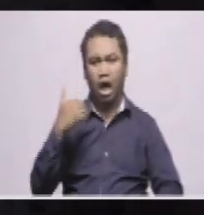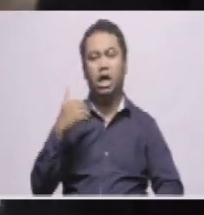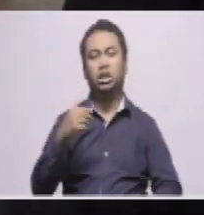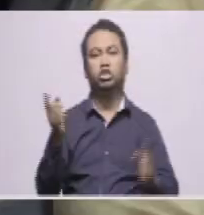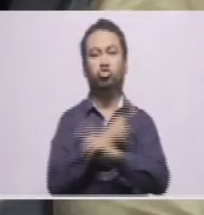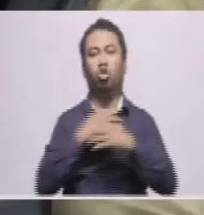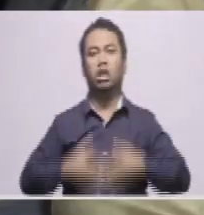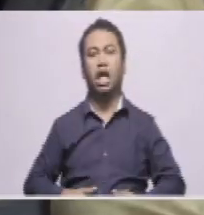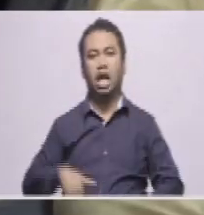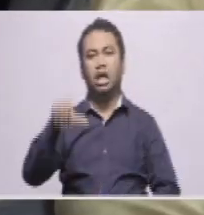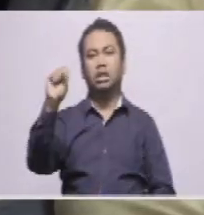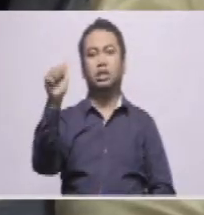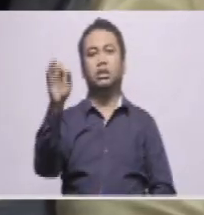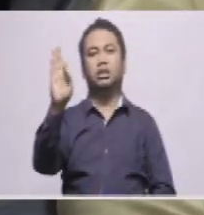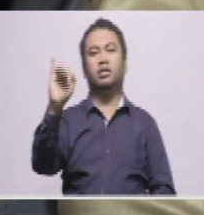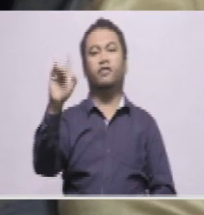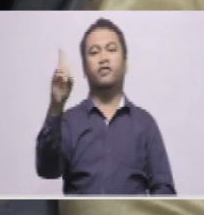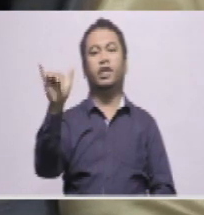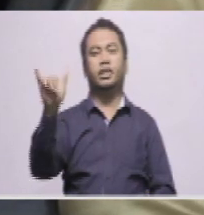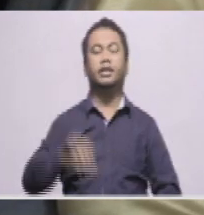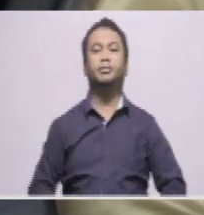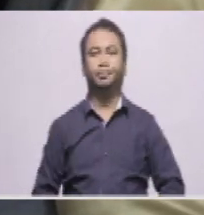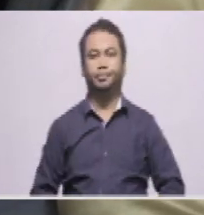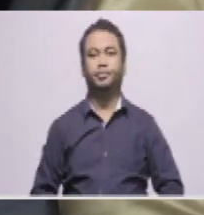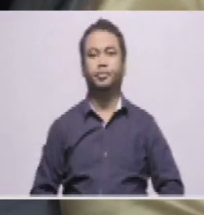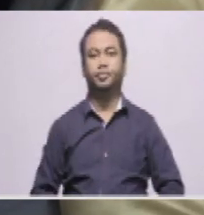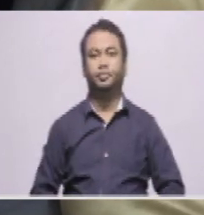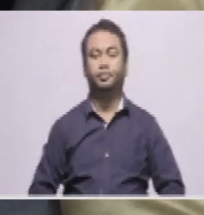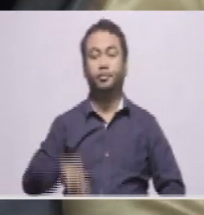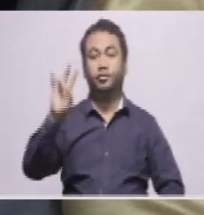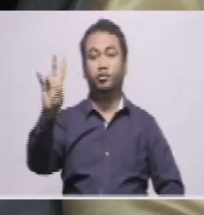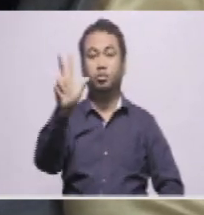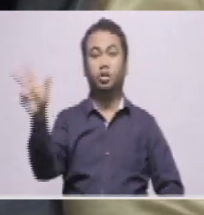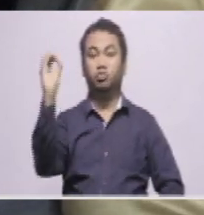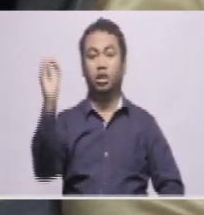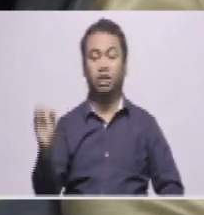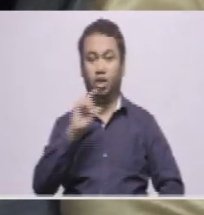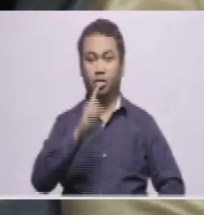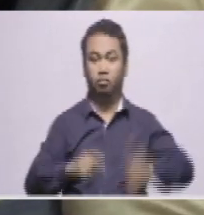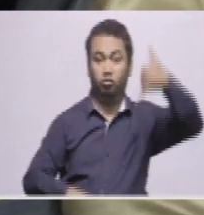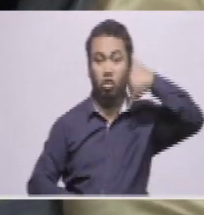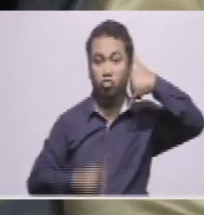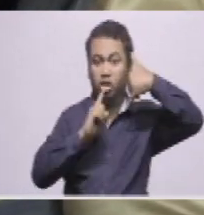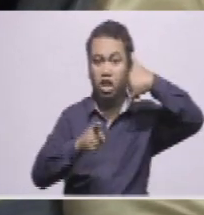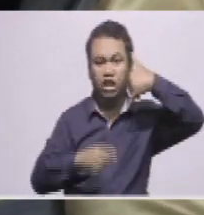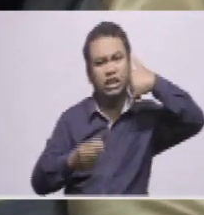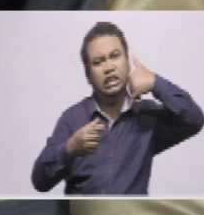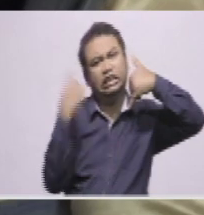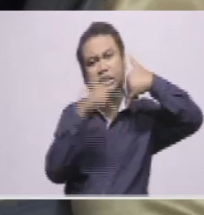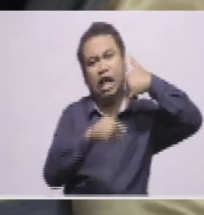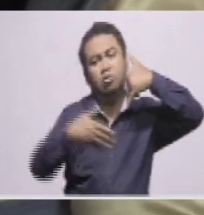safidy. Tamin'ny 8.3% ireo izany dia hoe ny tsy fahampianisan'ny biletà tokana raha mihoatra amin'ny isan'ny